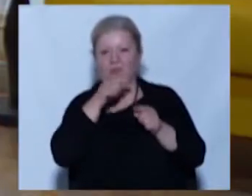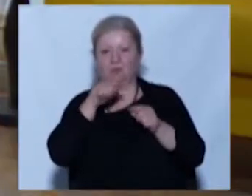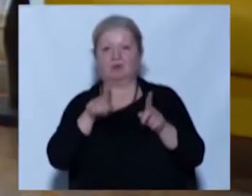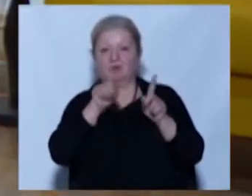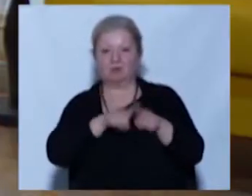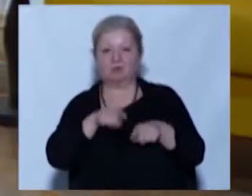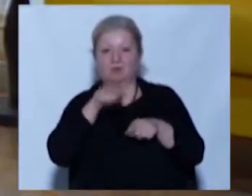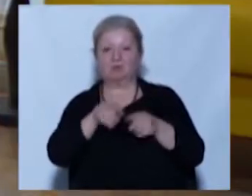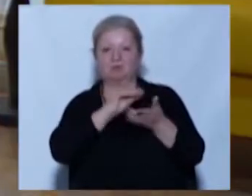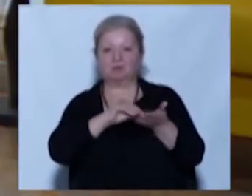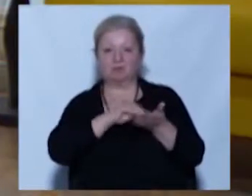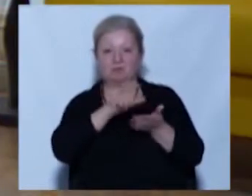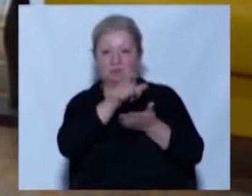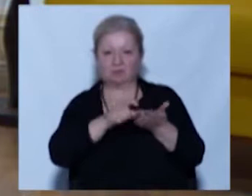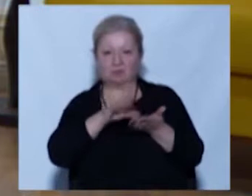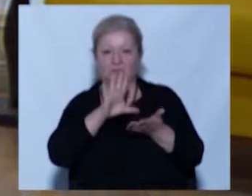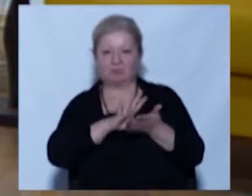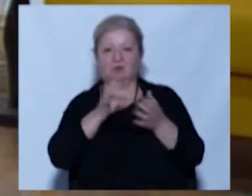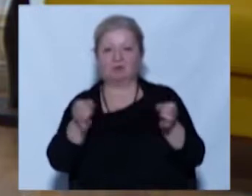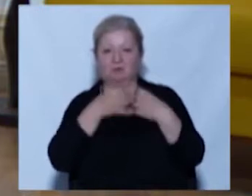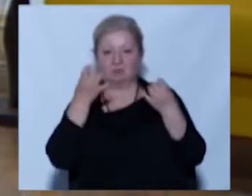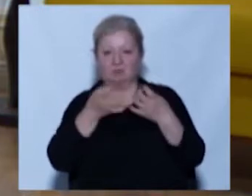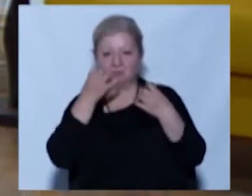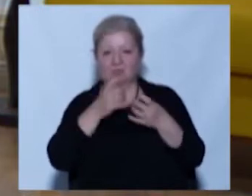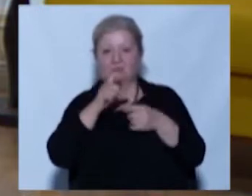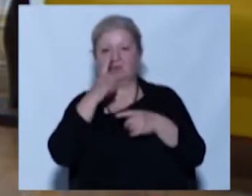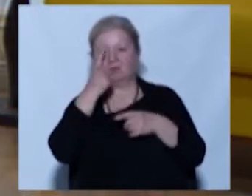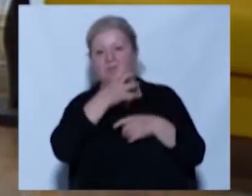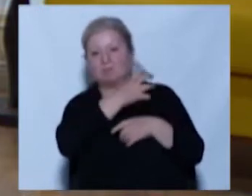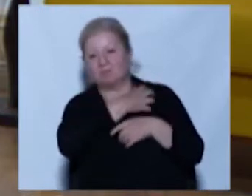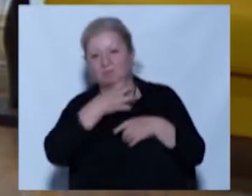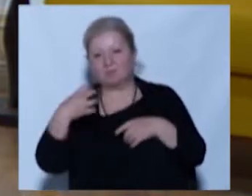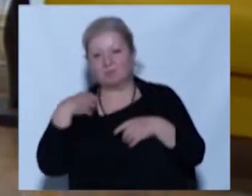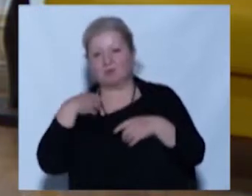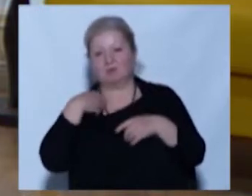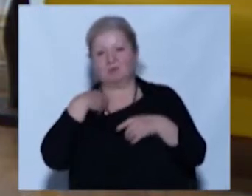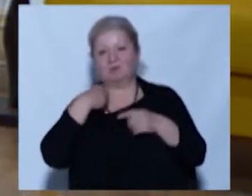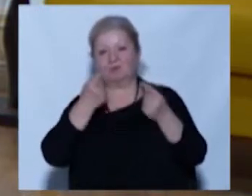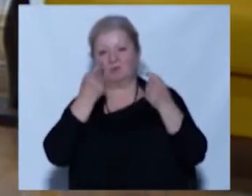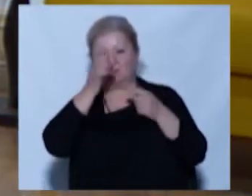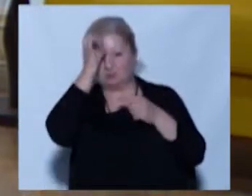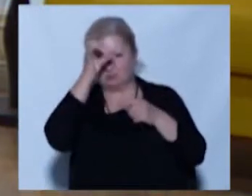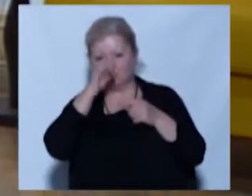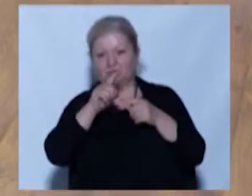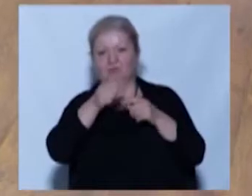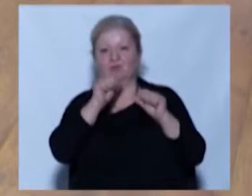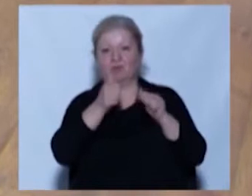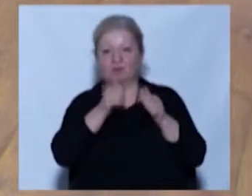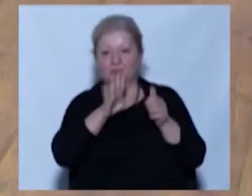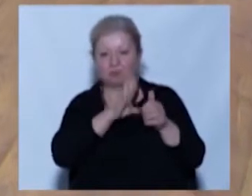მონაკვეთში. არსებობენ ნაწარმოებები, რომლებიც მოგვითხრობენ ერთი მეფის, მთავრის, დიდებული პირის